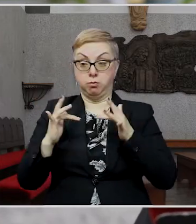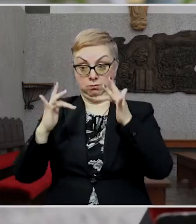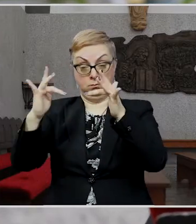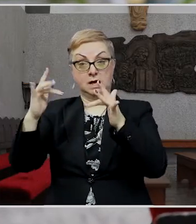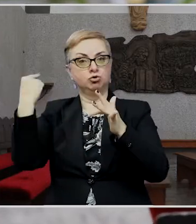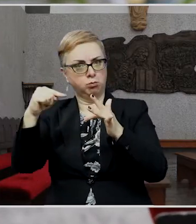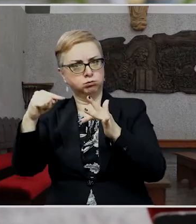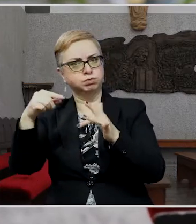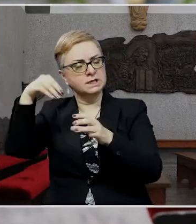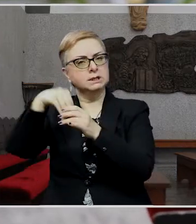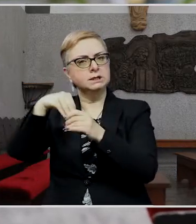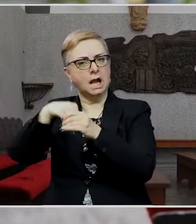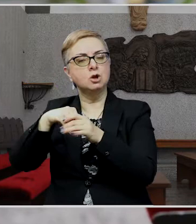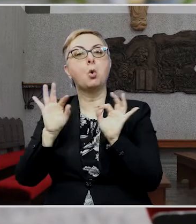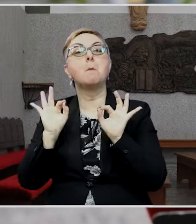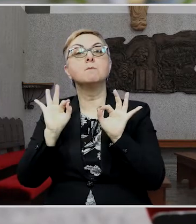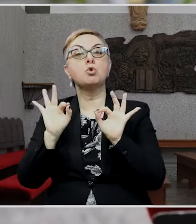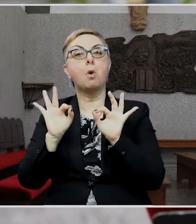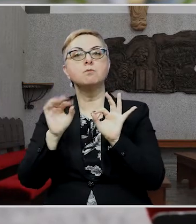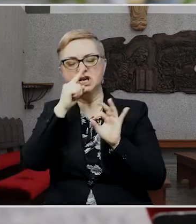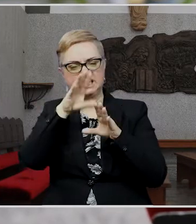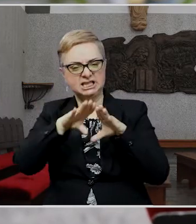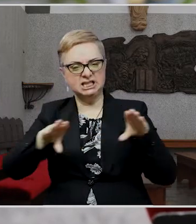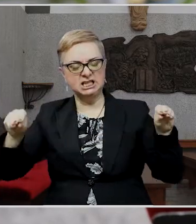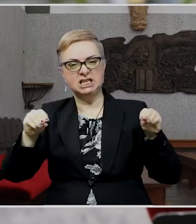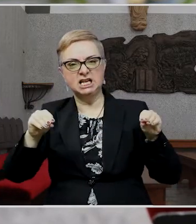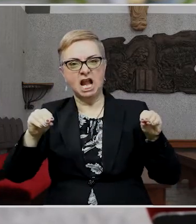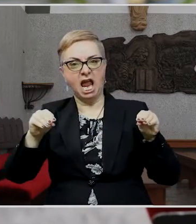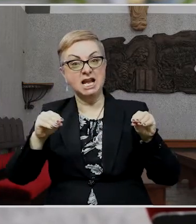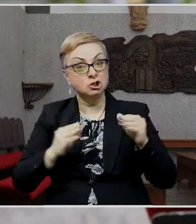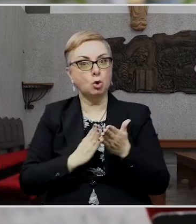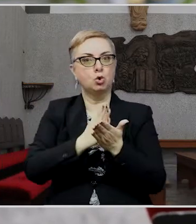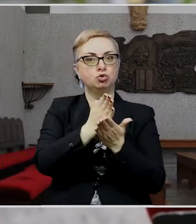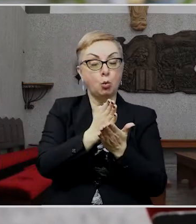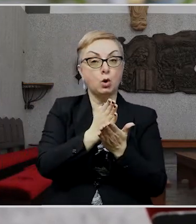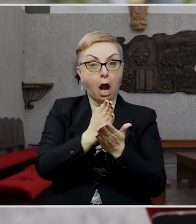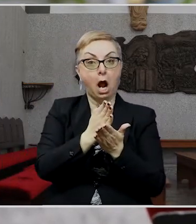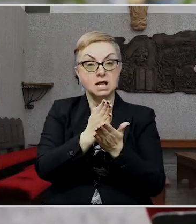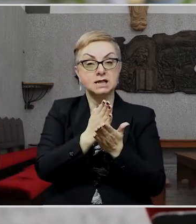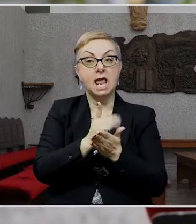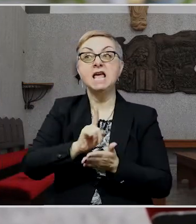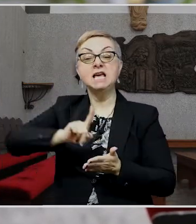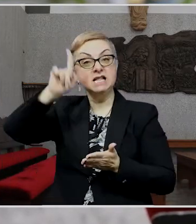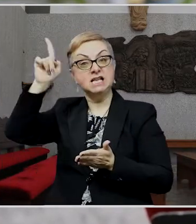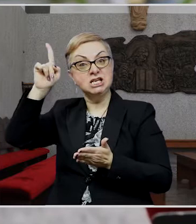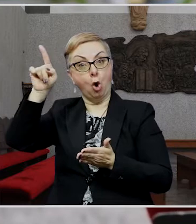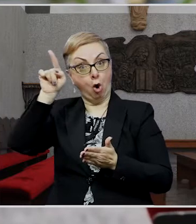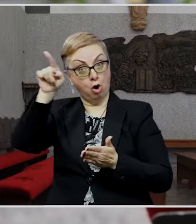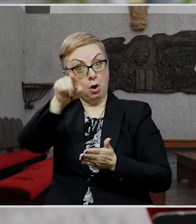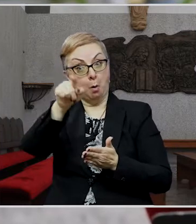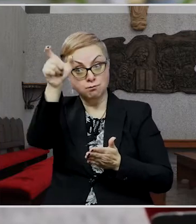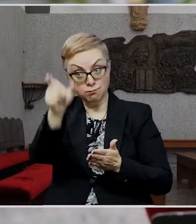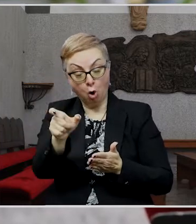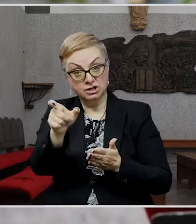deserto proprio in quel silenzio nel deserto di madian che dio convoca a